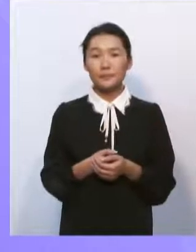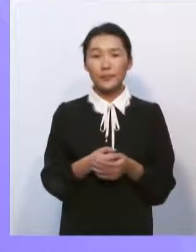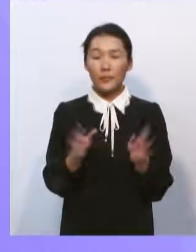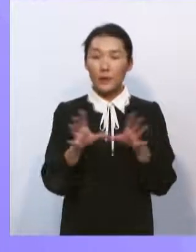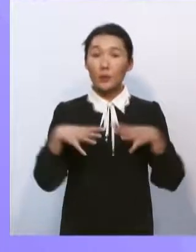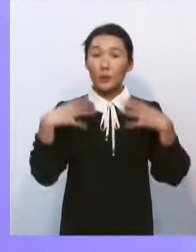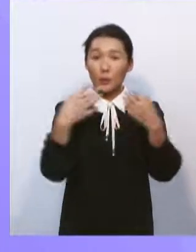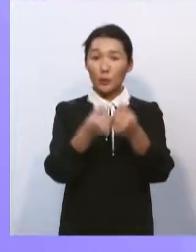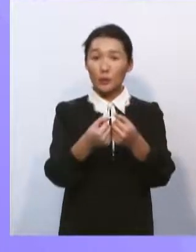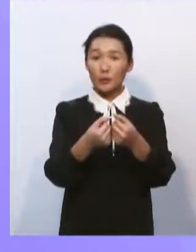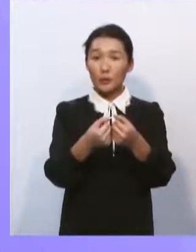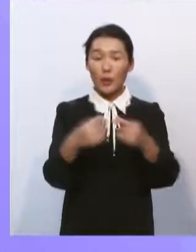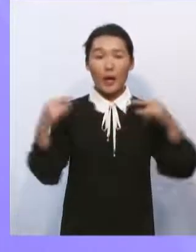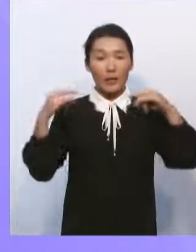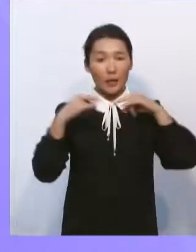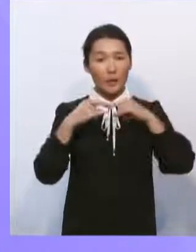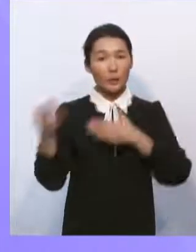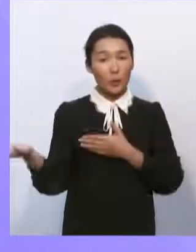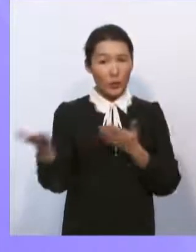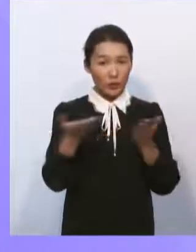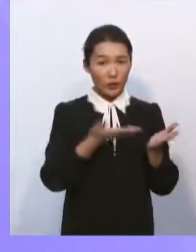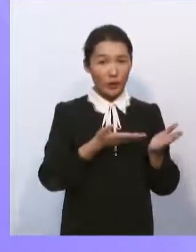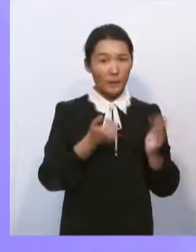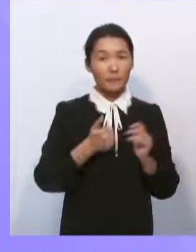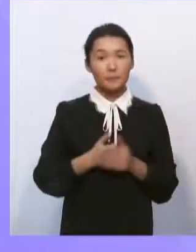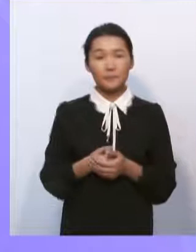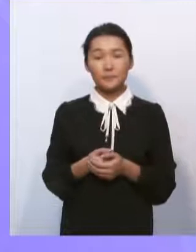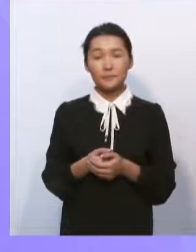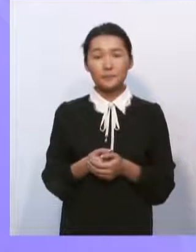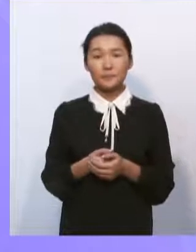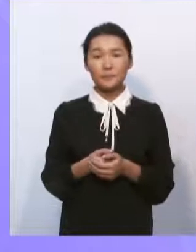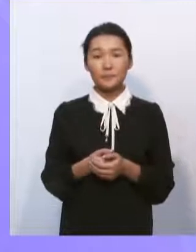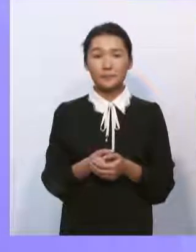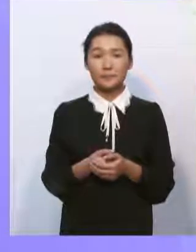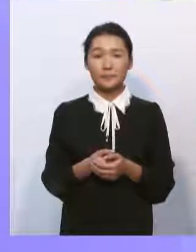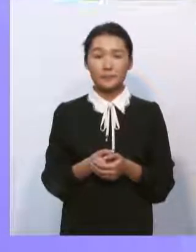Үй бүлөбүздү дасторконго чакырам.